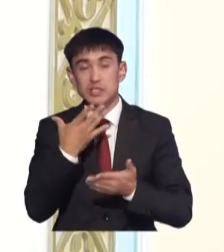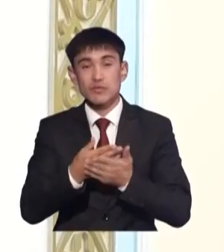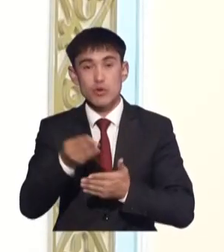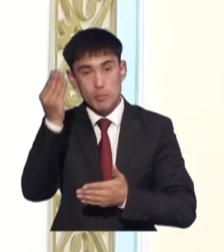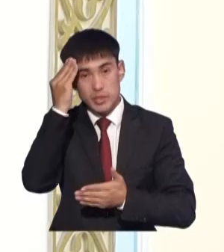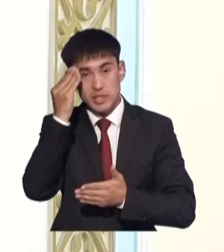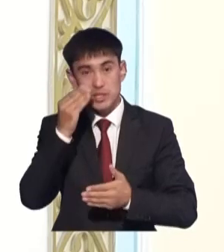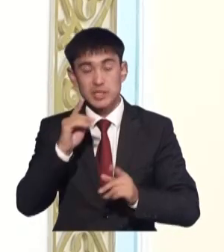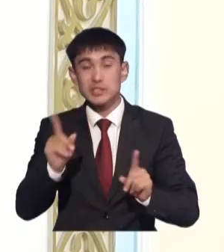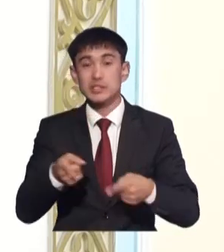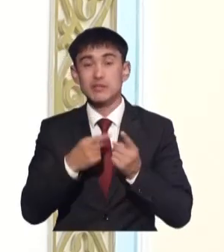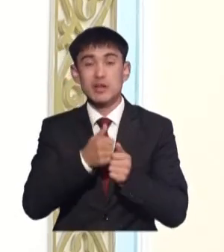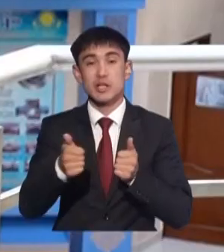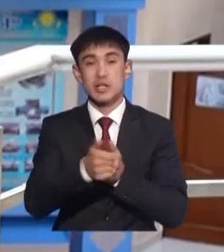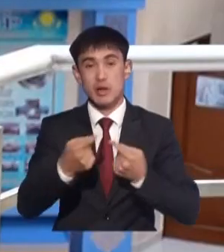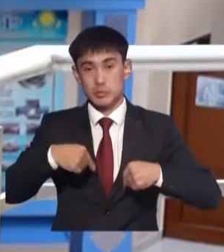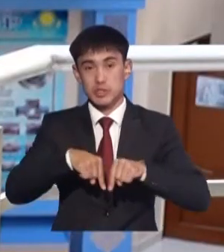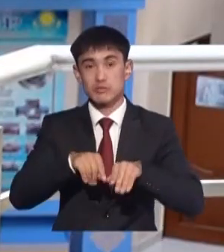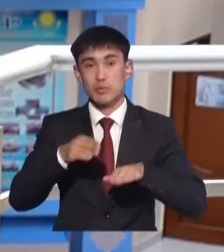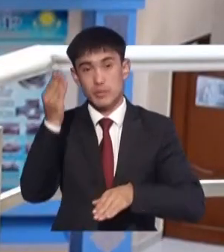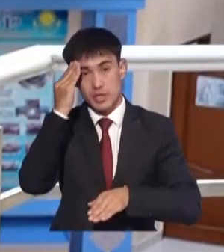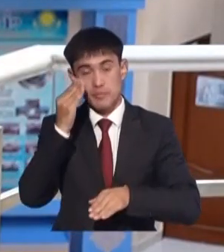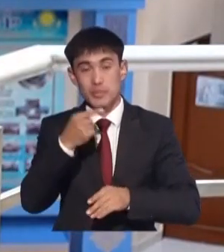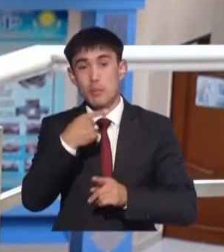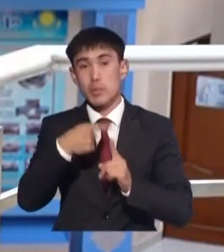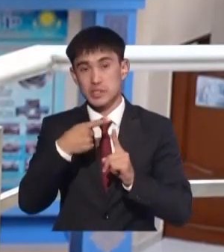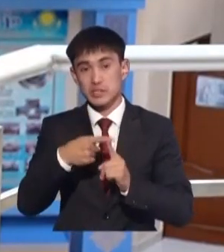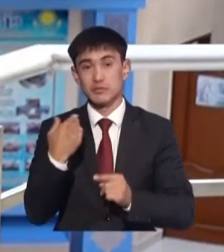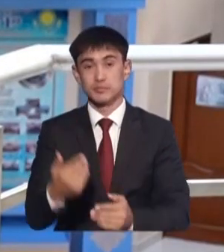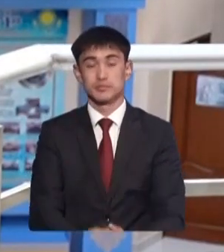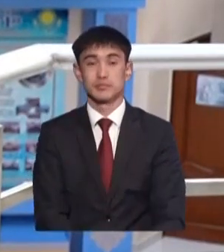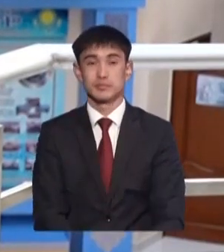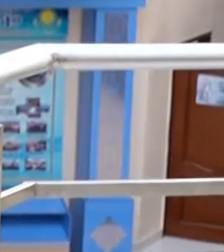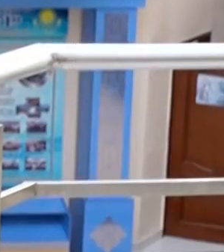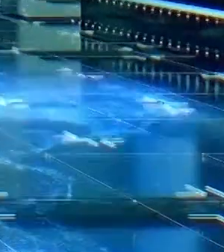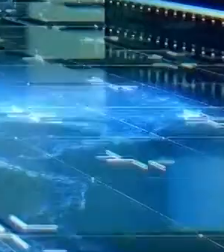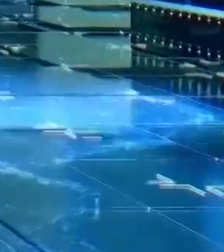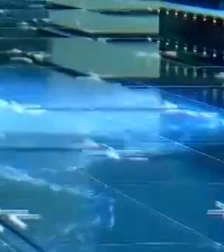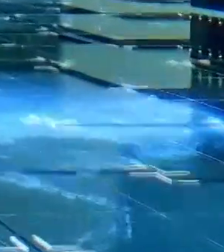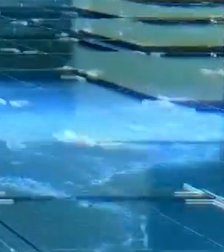свое мнение, становясь лидерами общественного мнения в позитивном ключе.